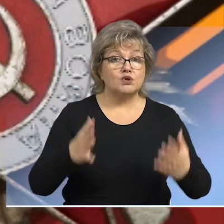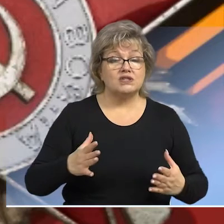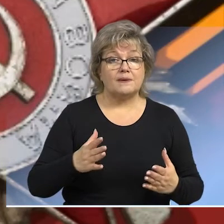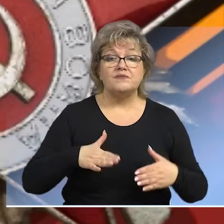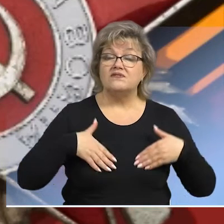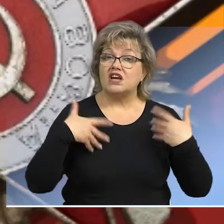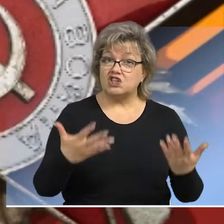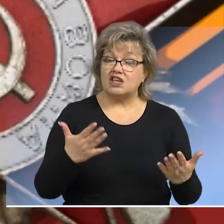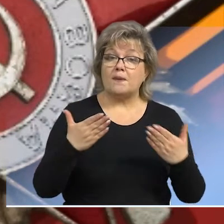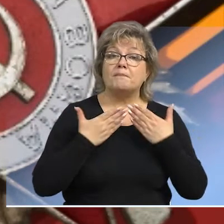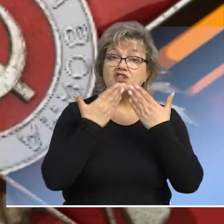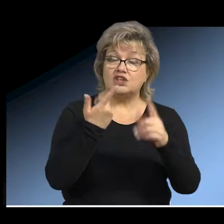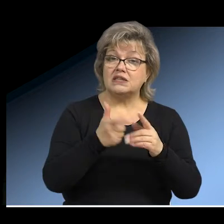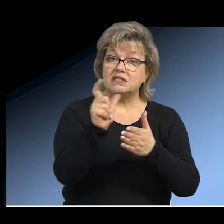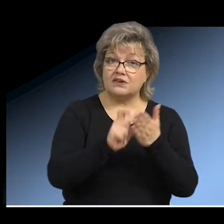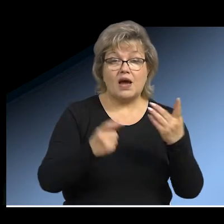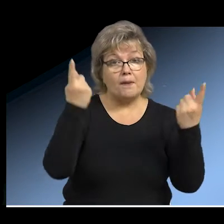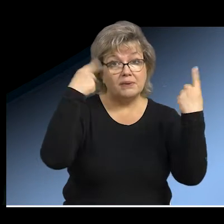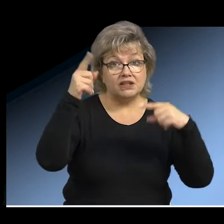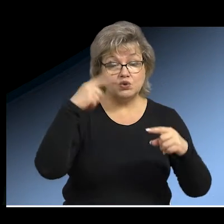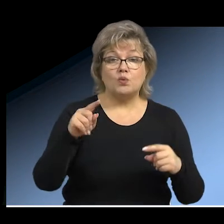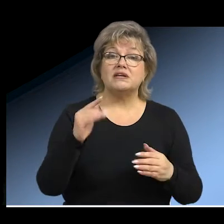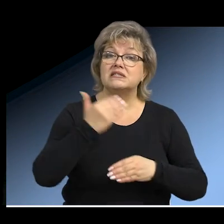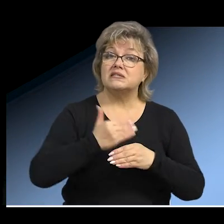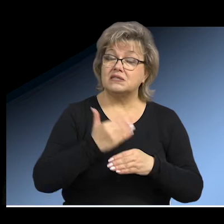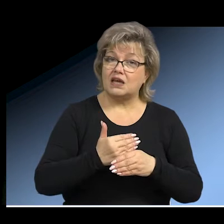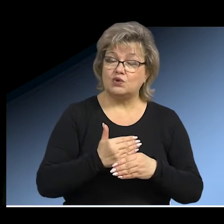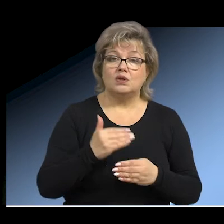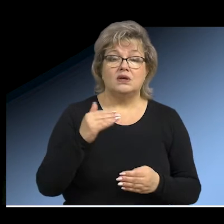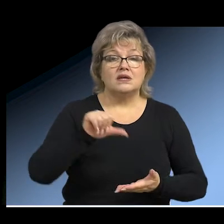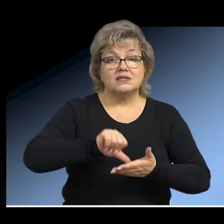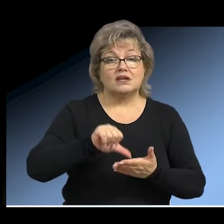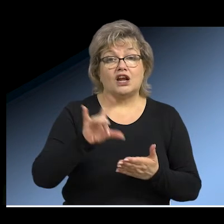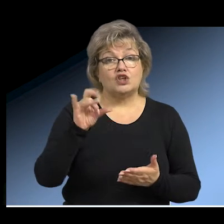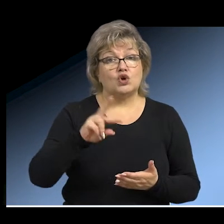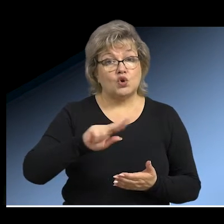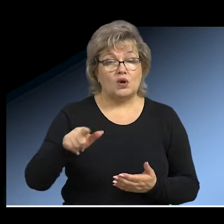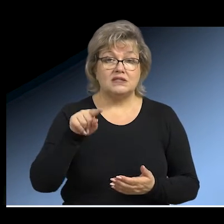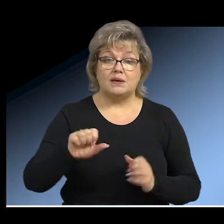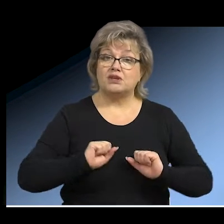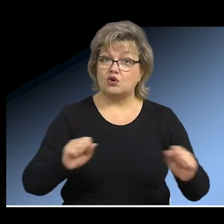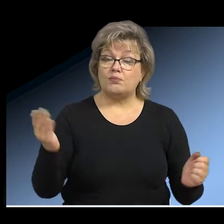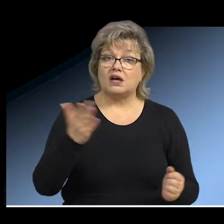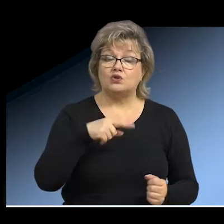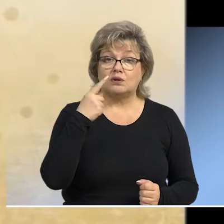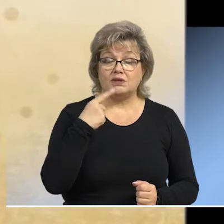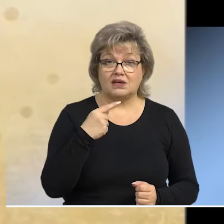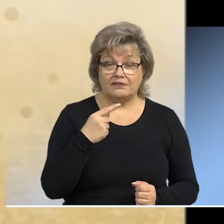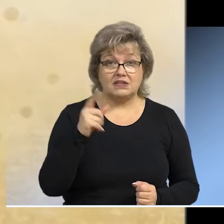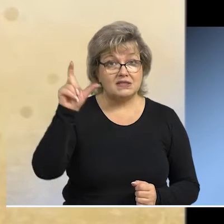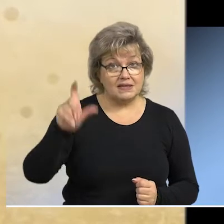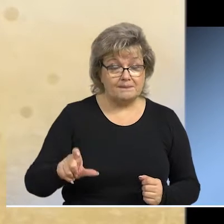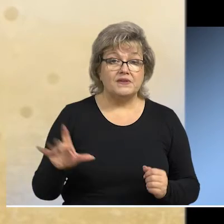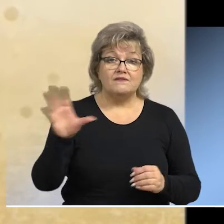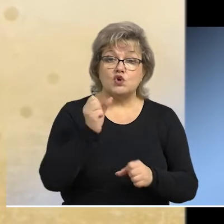с выражением прочитать это стихотворение, а придумать мизансцену, сыграть роль, стать тем героем, о котором идет речь. Все